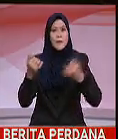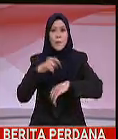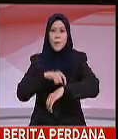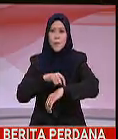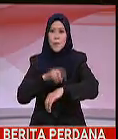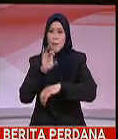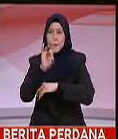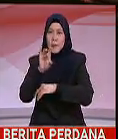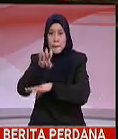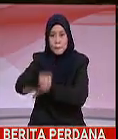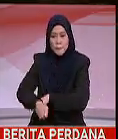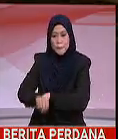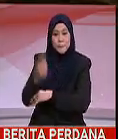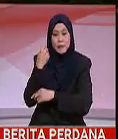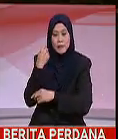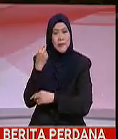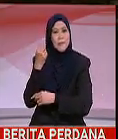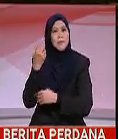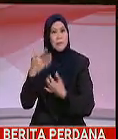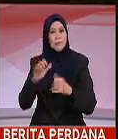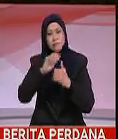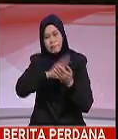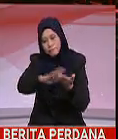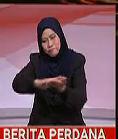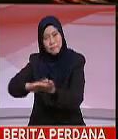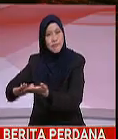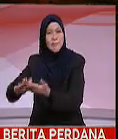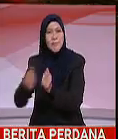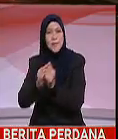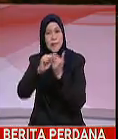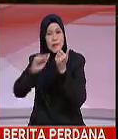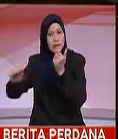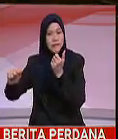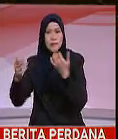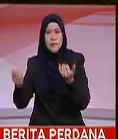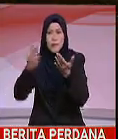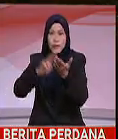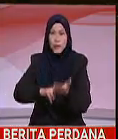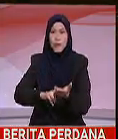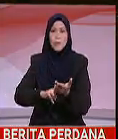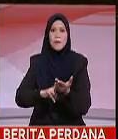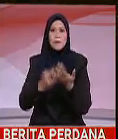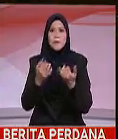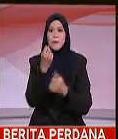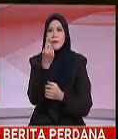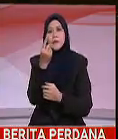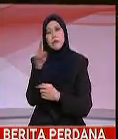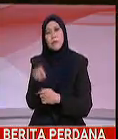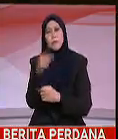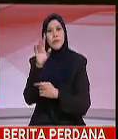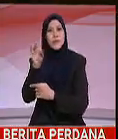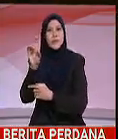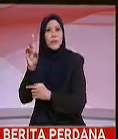pukul 8 malam tadi telah pun dikemaskini oleh jawatankuasa pengurusan bencana negeri Terengganu. Direkodkan seramai yang terbaru itu